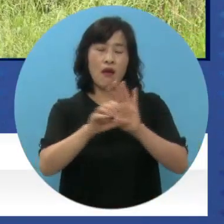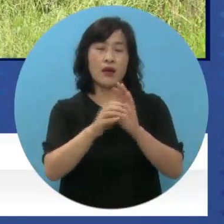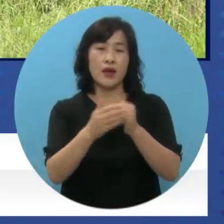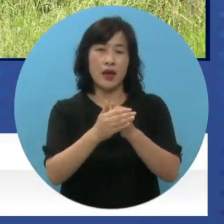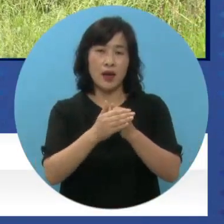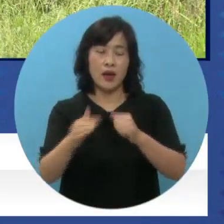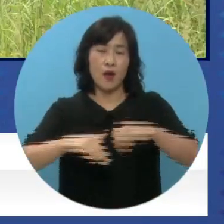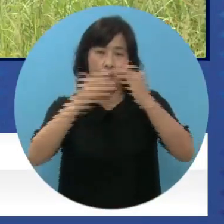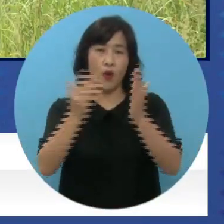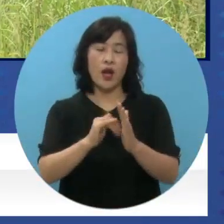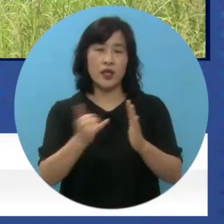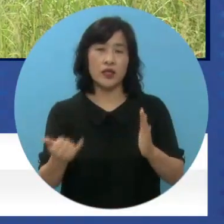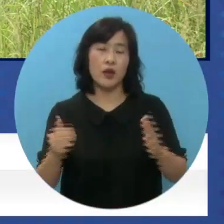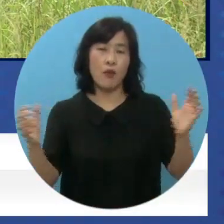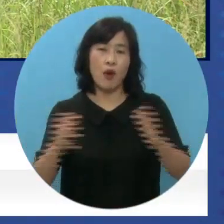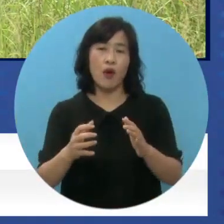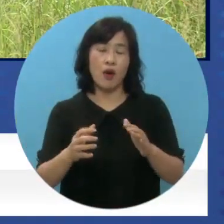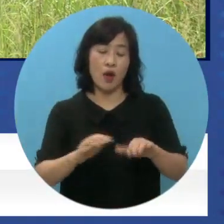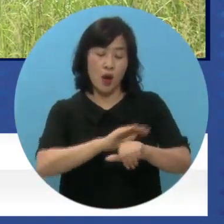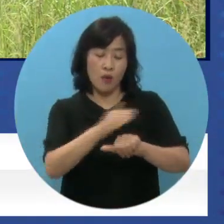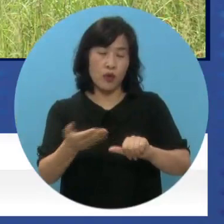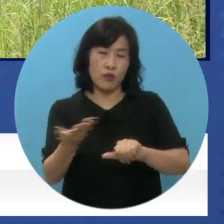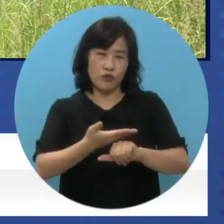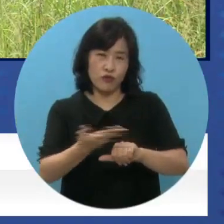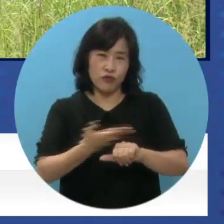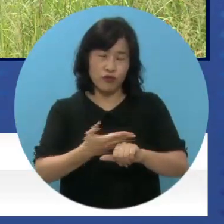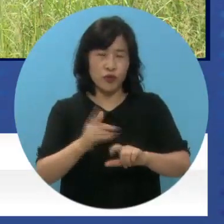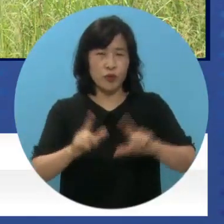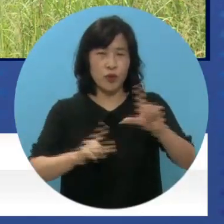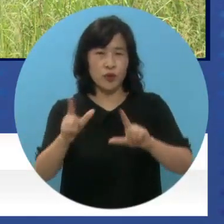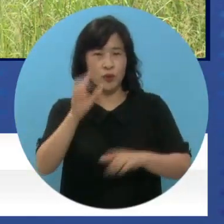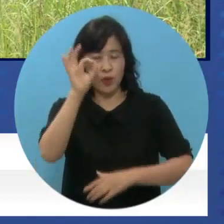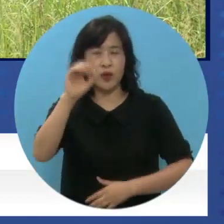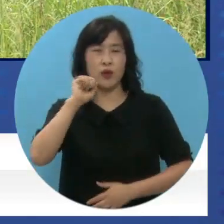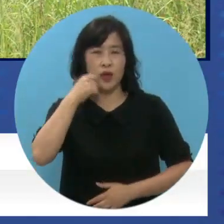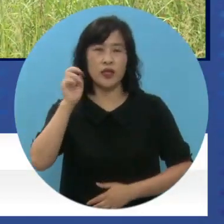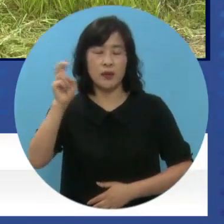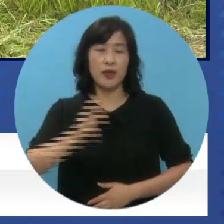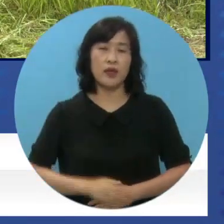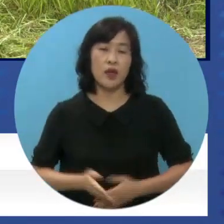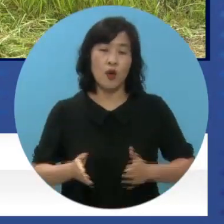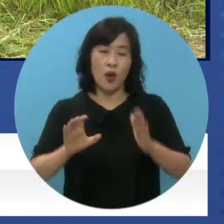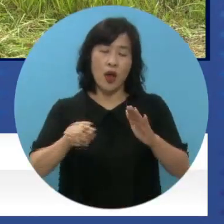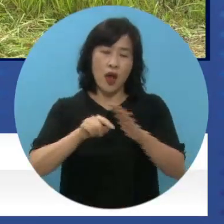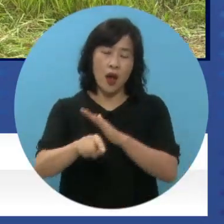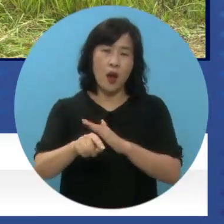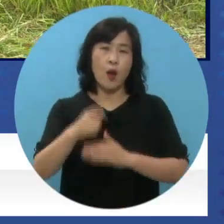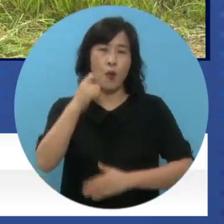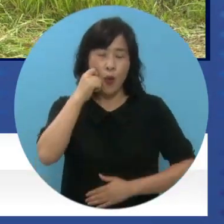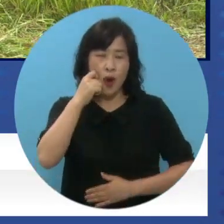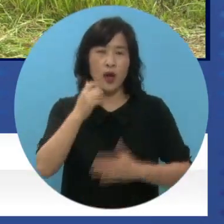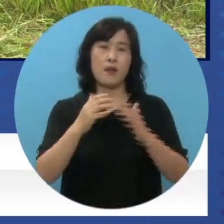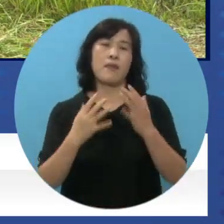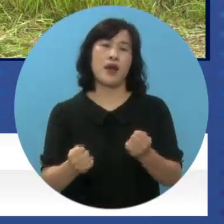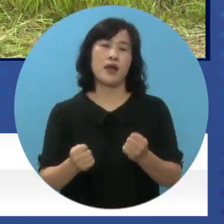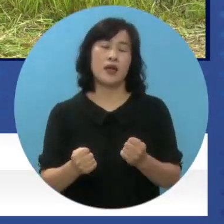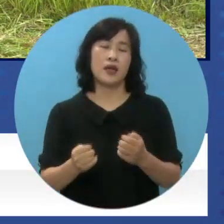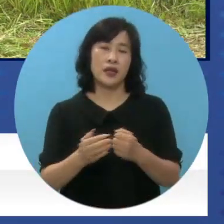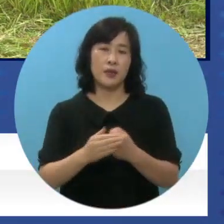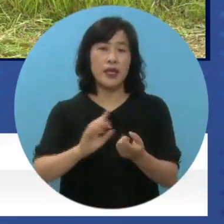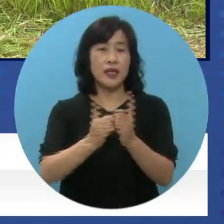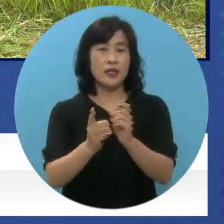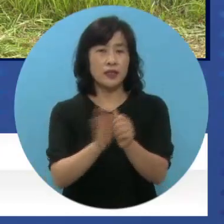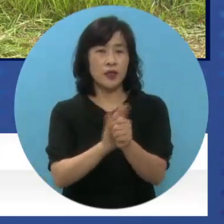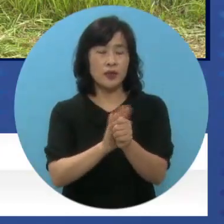올해는 코로나19로 온 가족이 모여 벌초하는 풍경을 찾아보기 힘들 것 같습니다. 고향을 찾지 못하는 이들이 늘면서